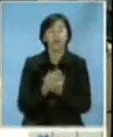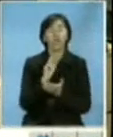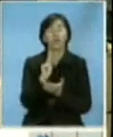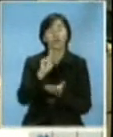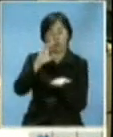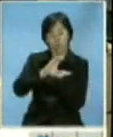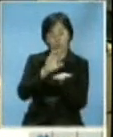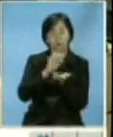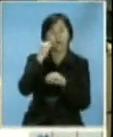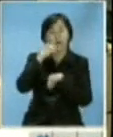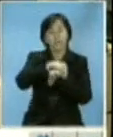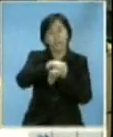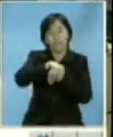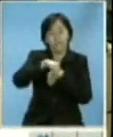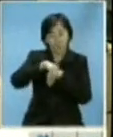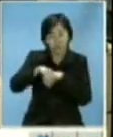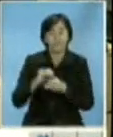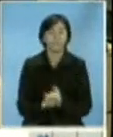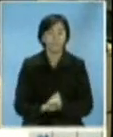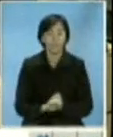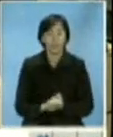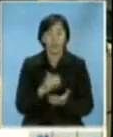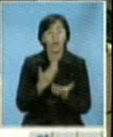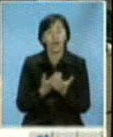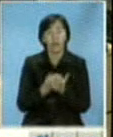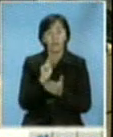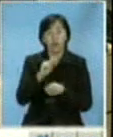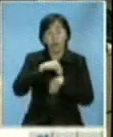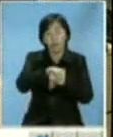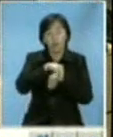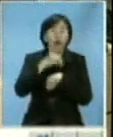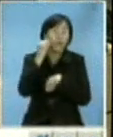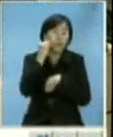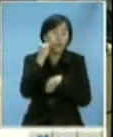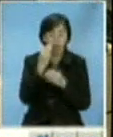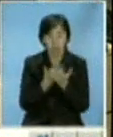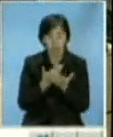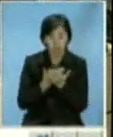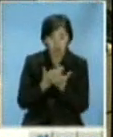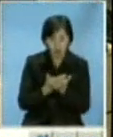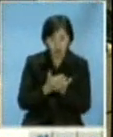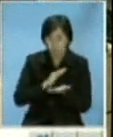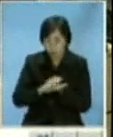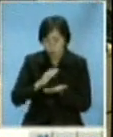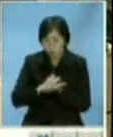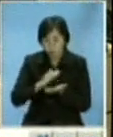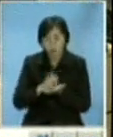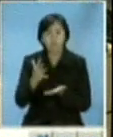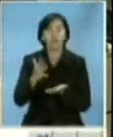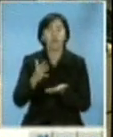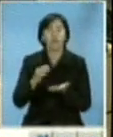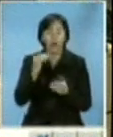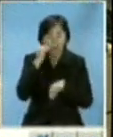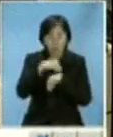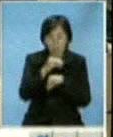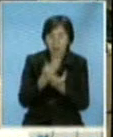หมู่บ้านเมื่อถึงเวลาครบรอบชำระหนี้ไม่มีเงินมาชำระหนี้กองทุนหมู่บ้านแล้วก็